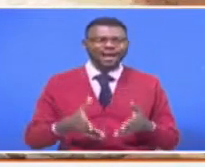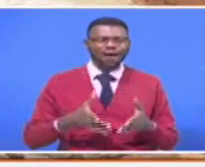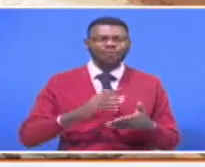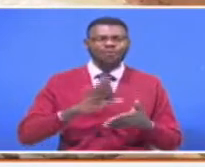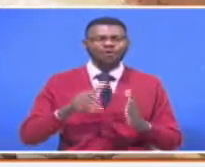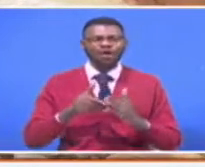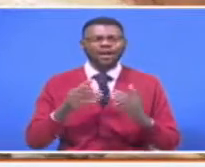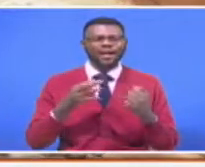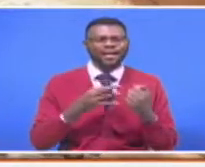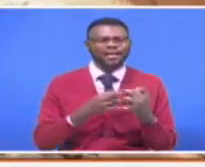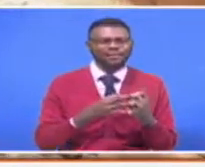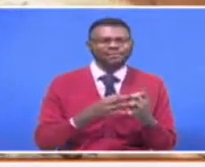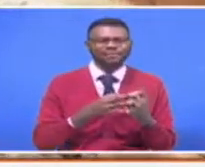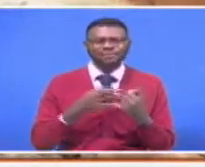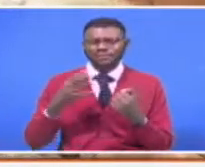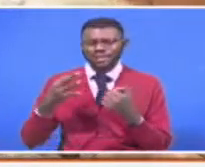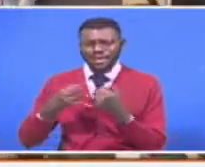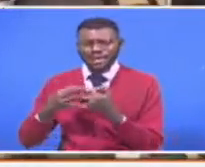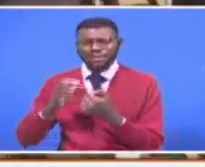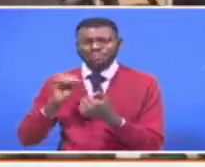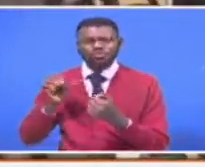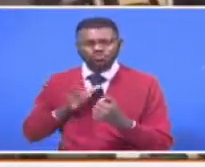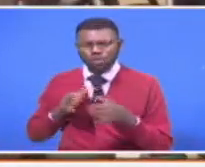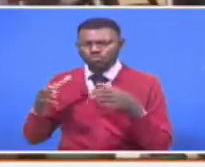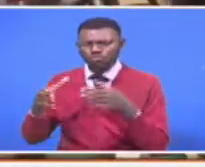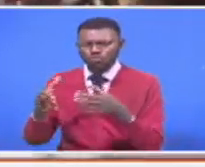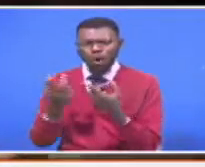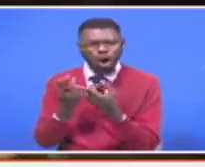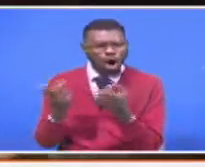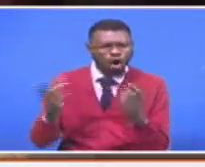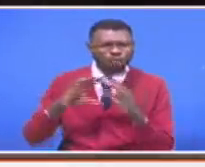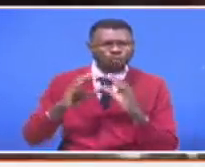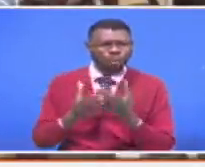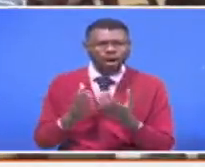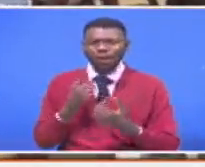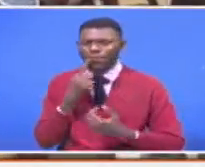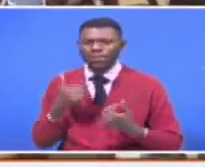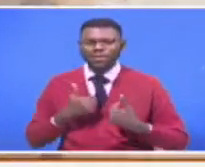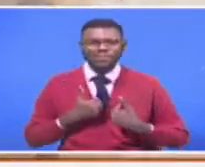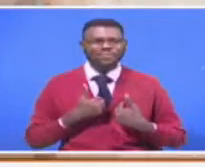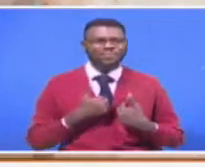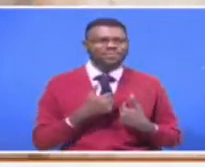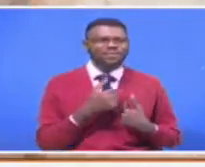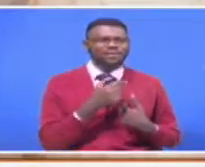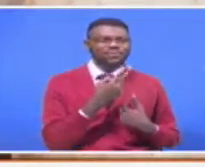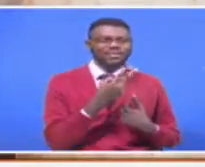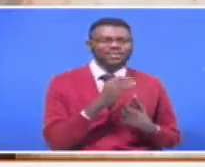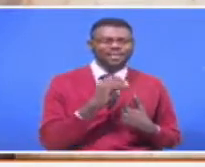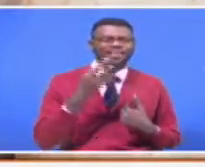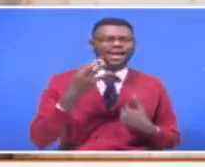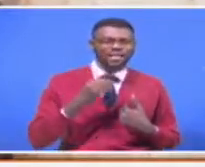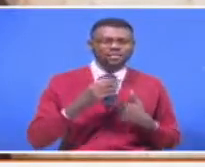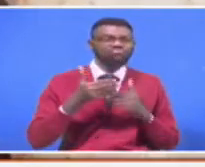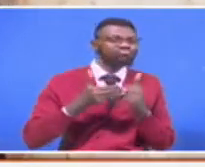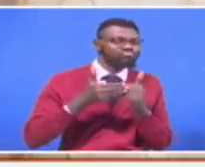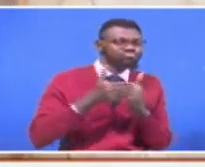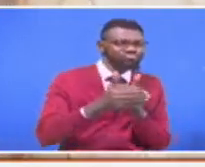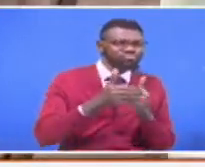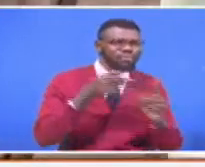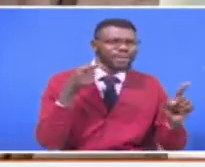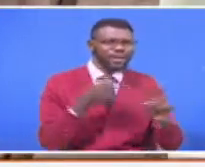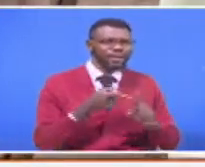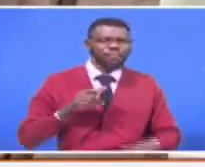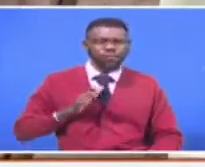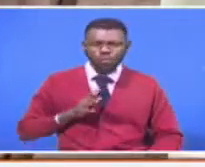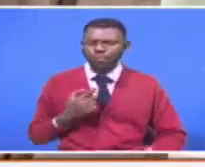48%. Hata hivyo, kuafikia malengo ya mwaka 2030 ambayo inalenga kuhakikisha kwamba viwango vya